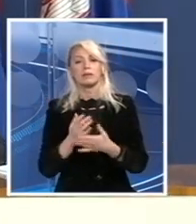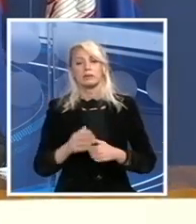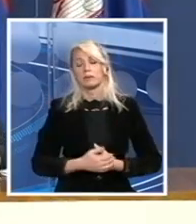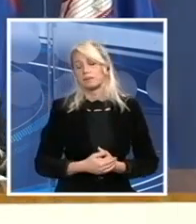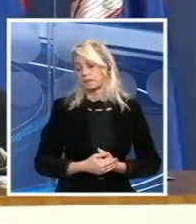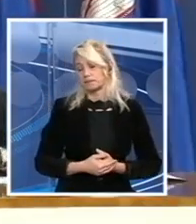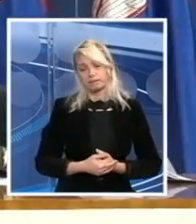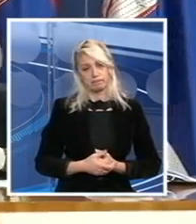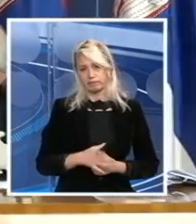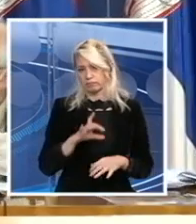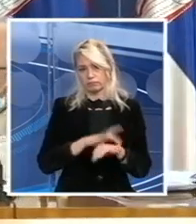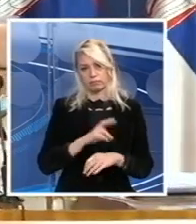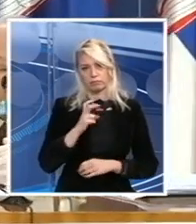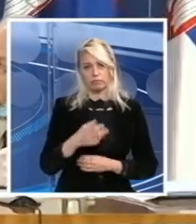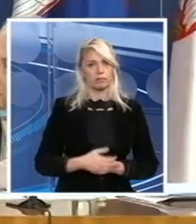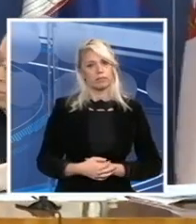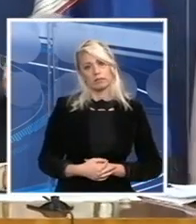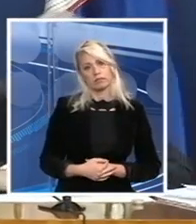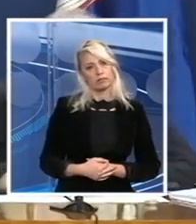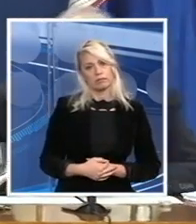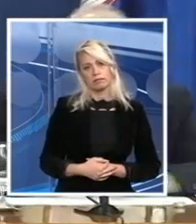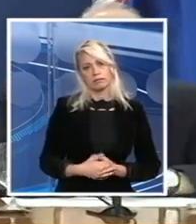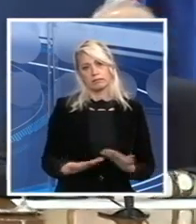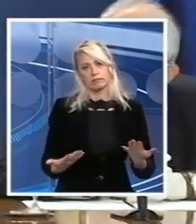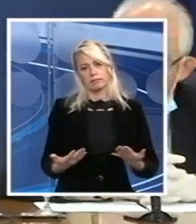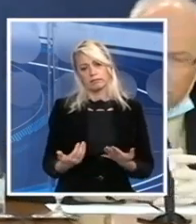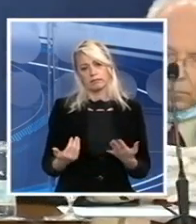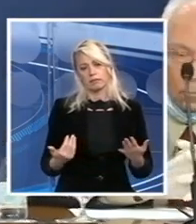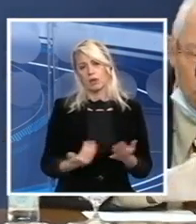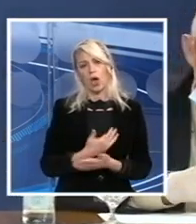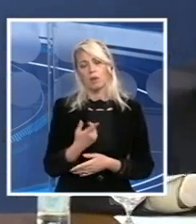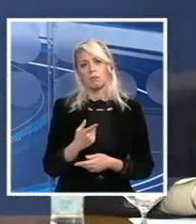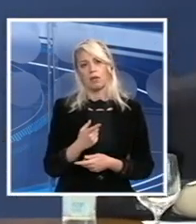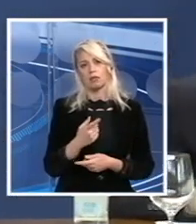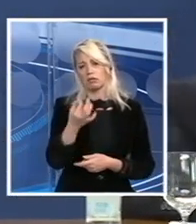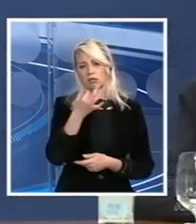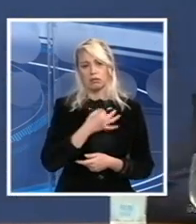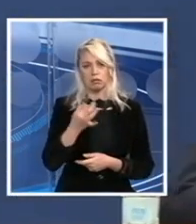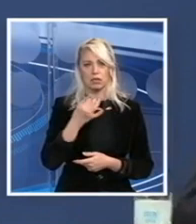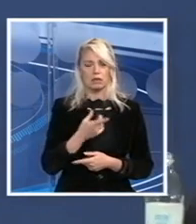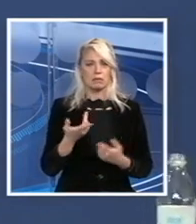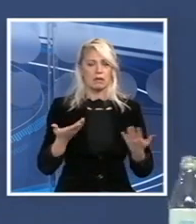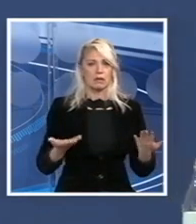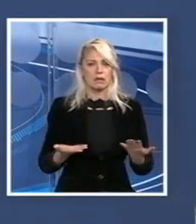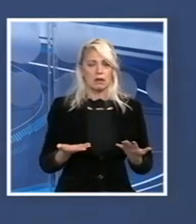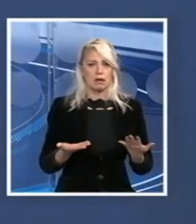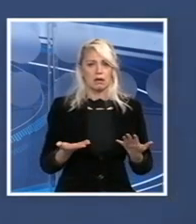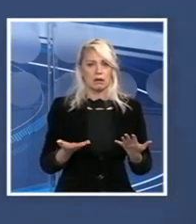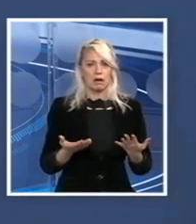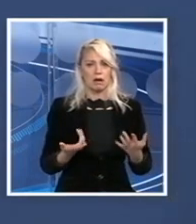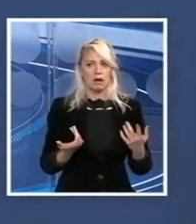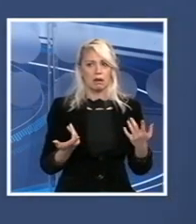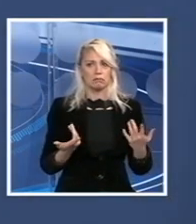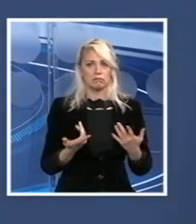Opet su to pitanje koje su samo možda indirektno vezana za, za ovu